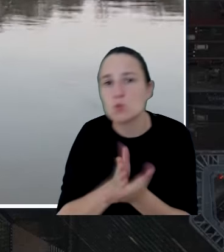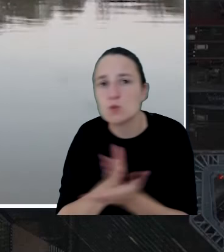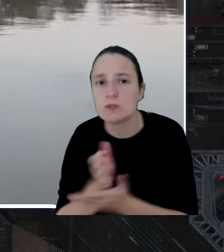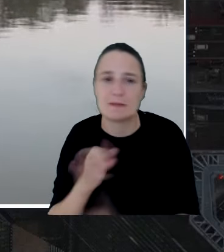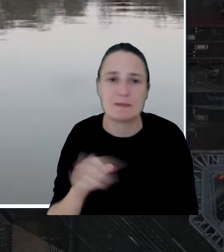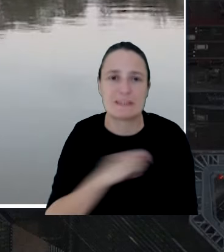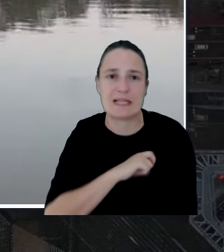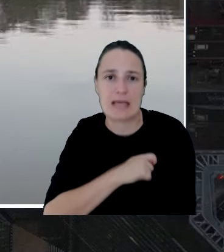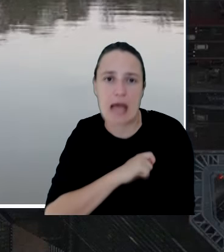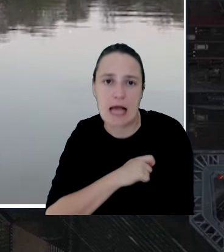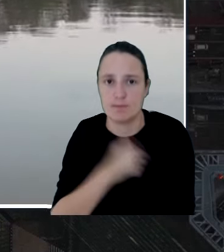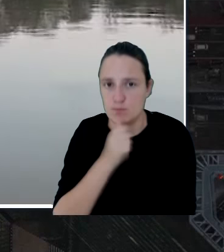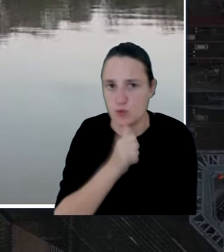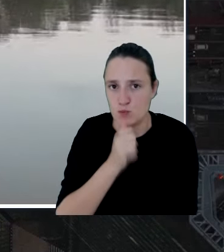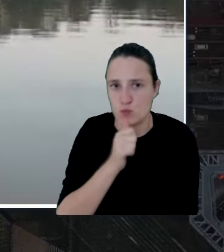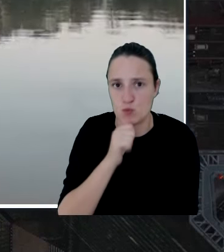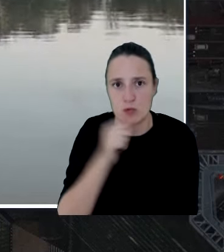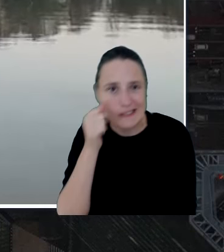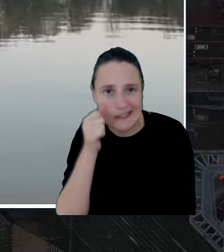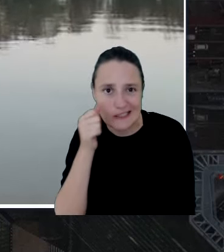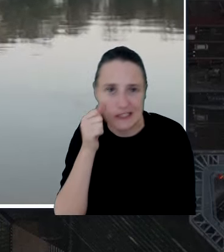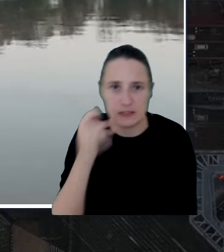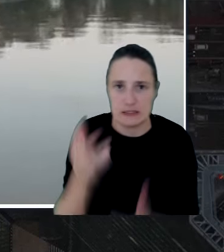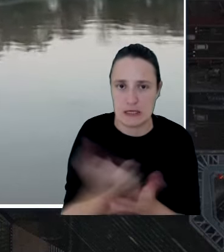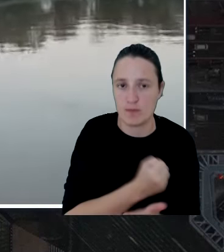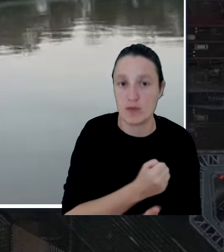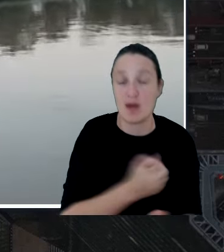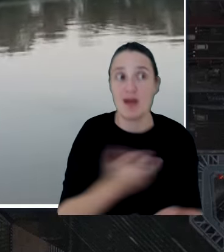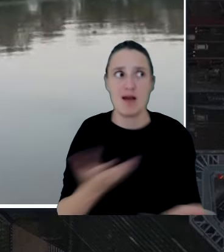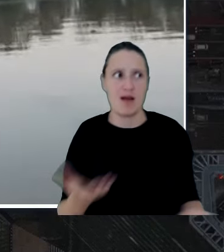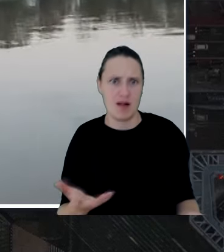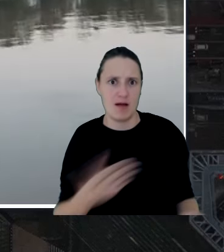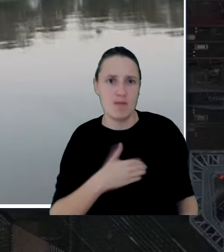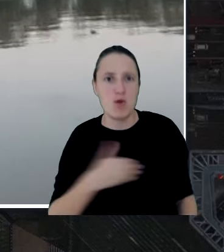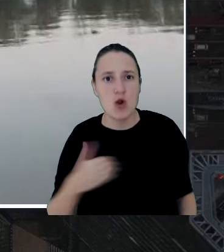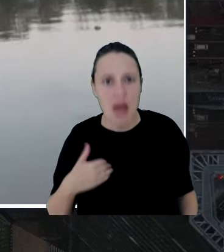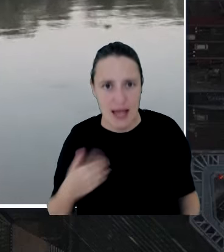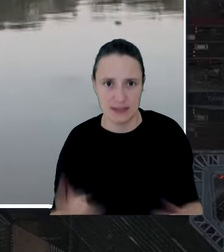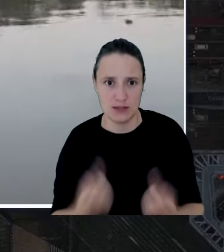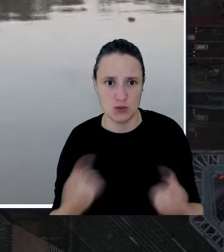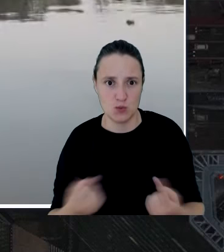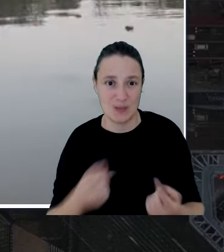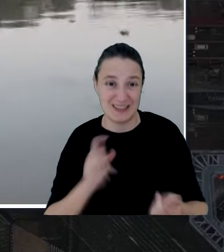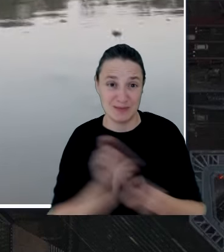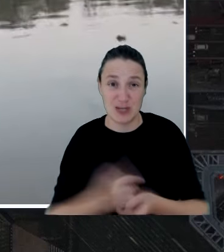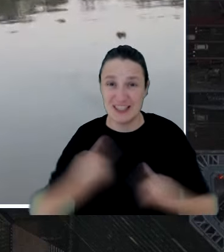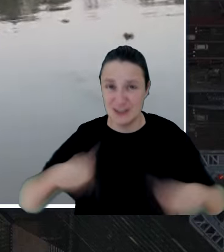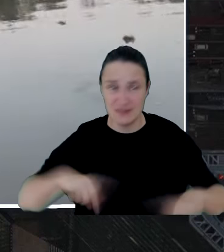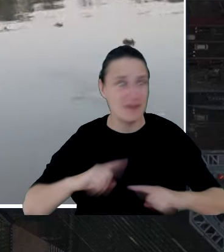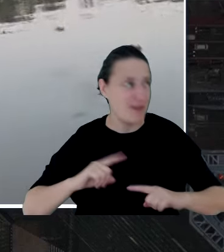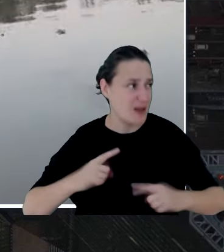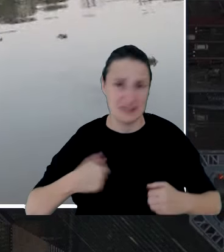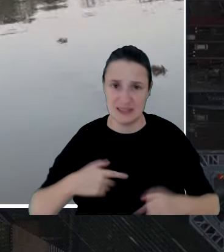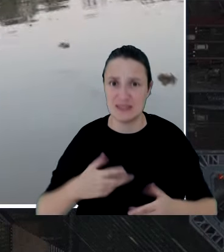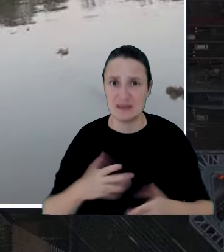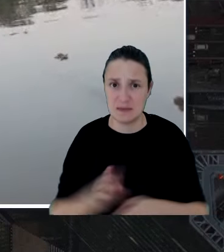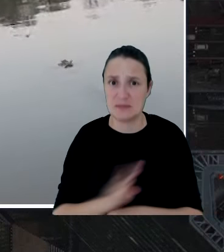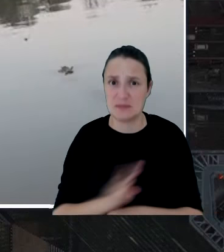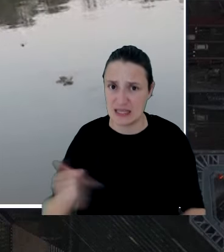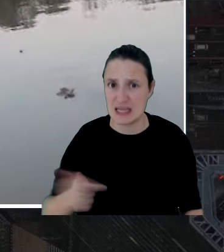Ale jeżeli mamy do czynienia z sytuacją, w której Polacy działają przeciwko naszemu interesowi, jeżeli mamy do czynienia,